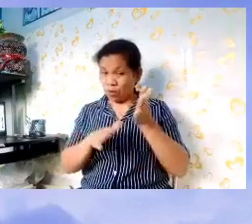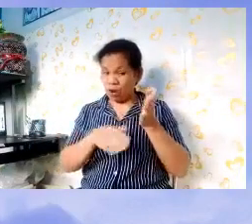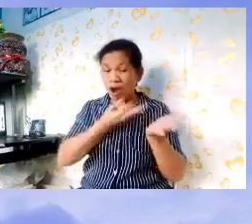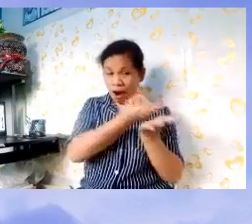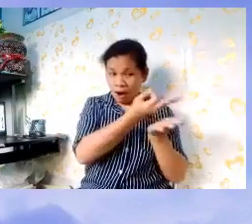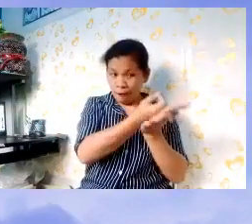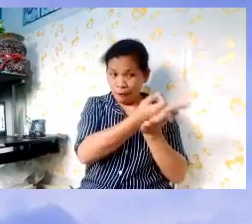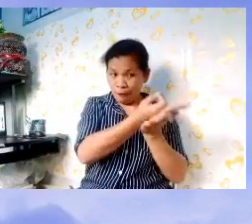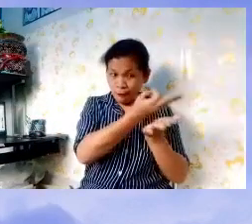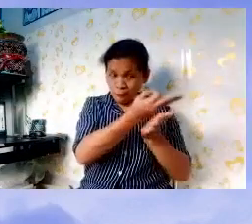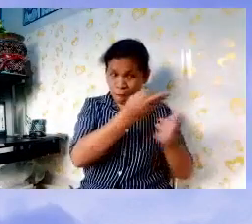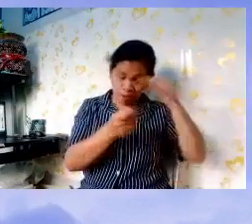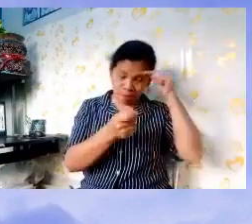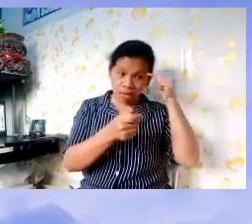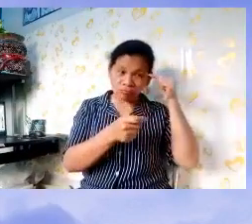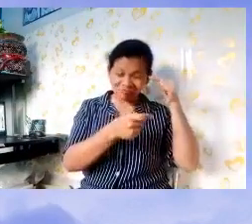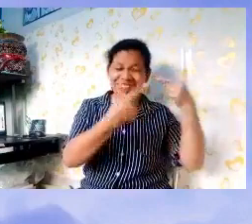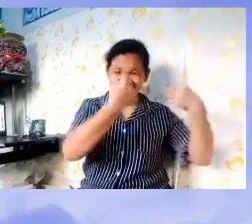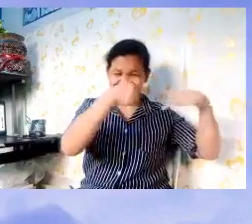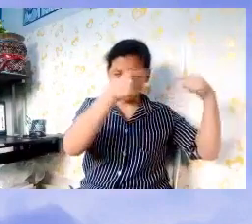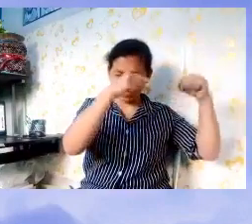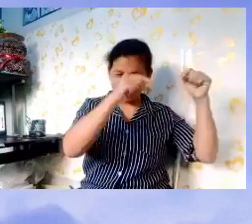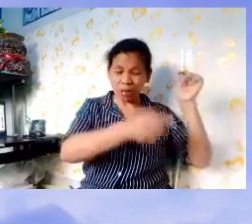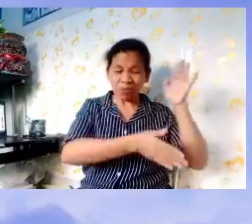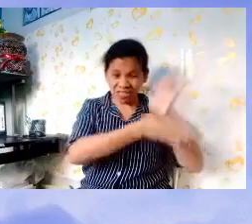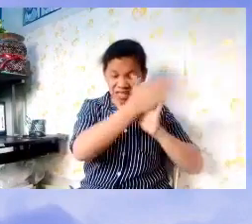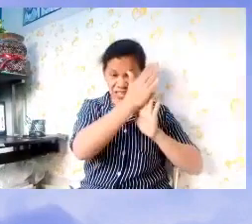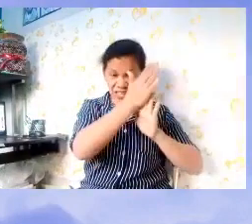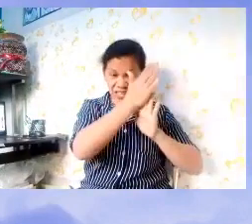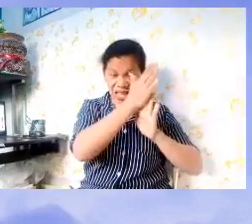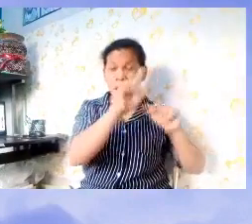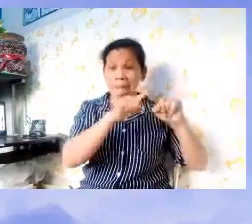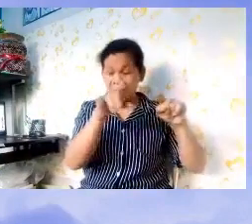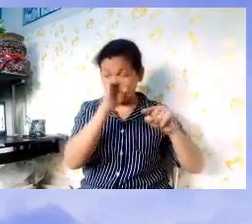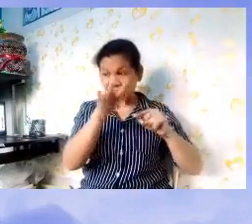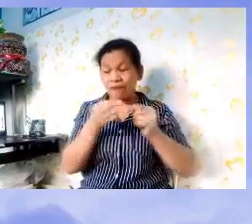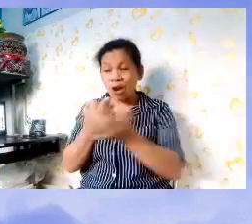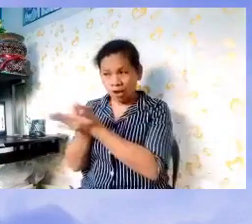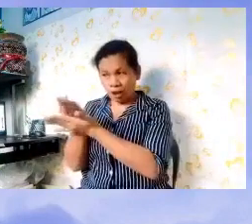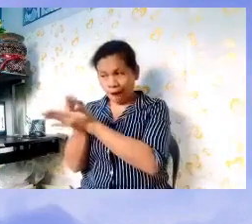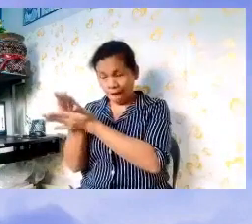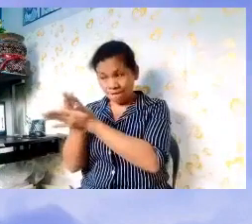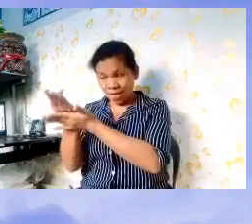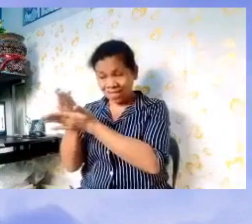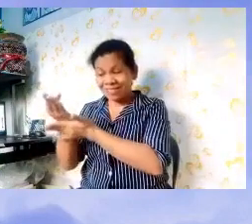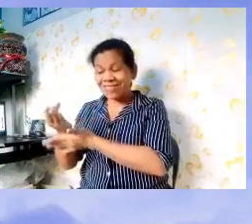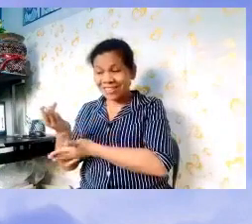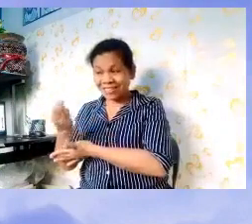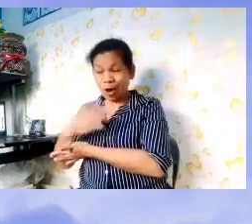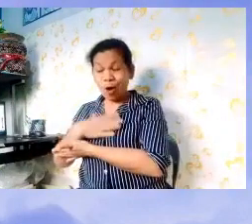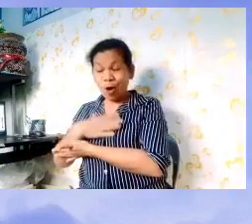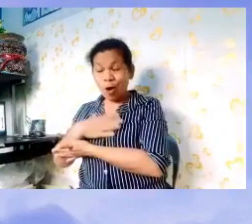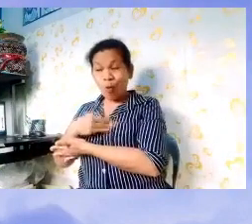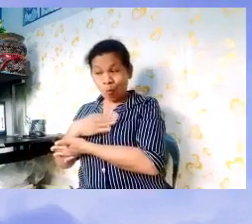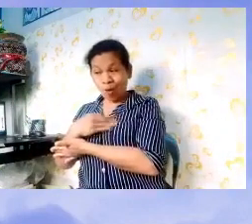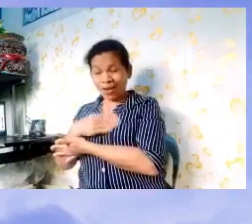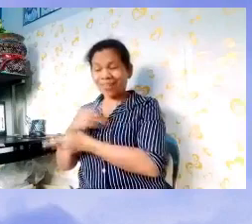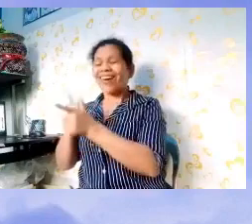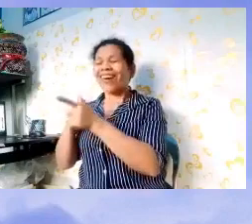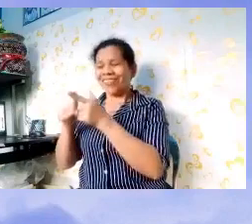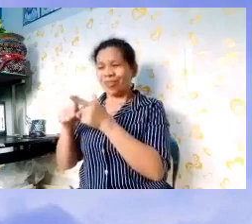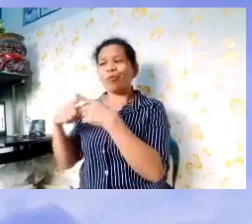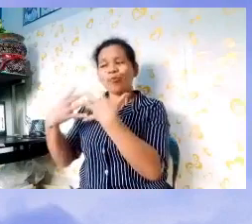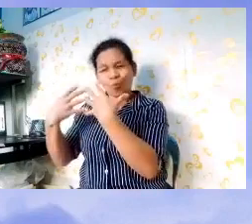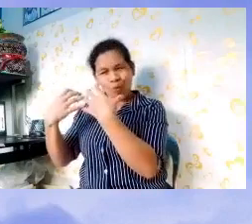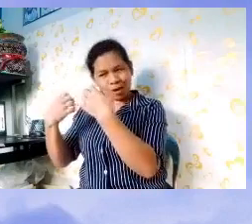yun ang magiging malakas. At kung sino po yung ating ginugutong, yun ay